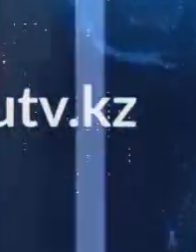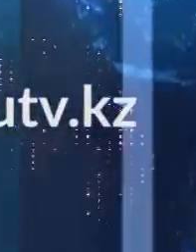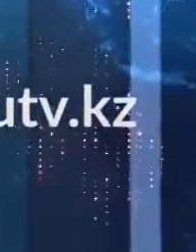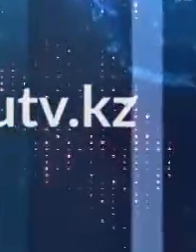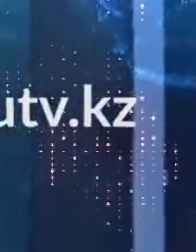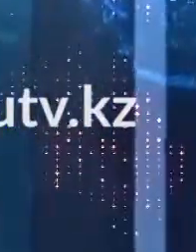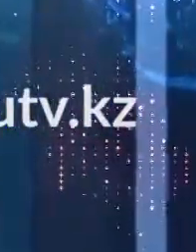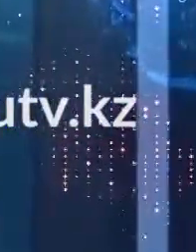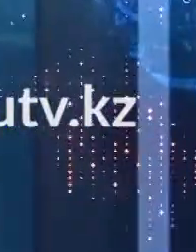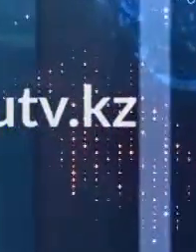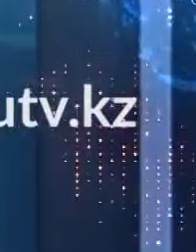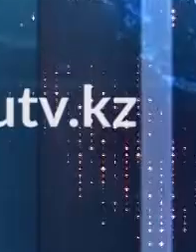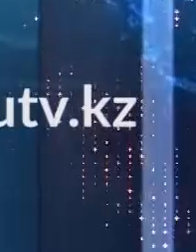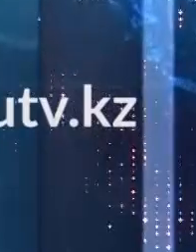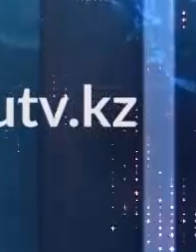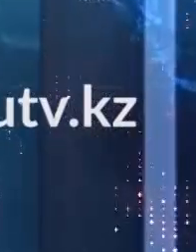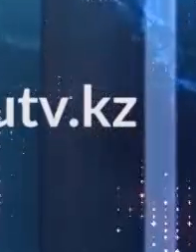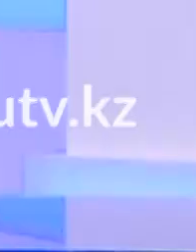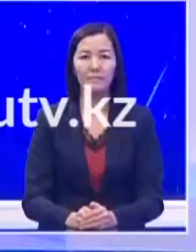арнасы.